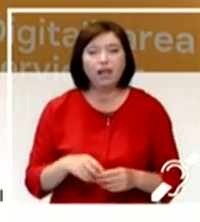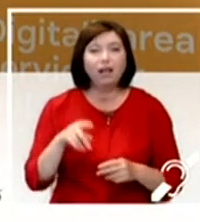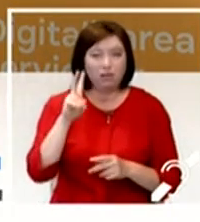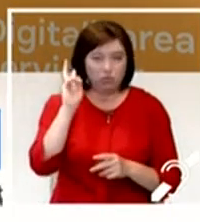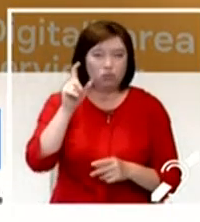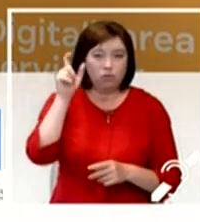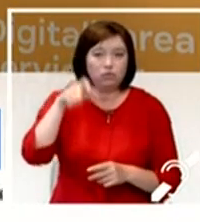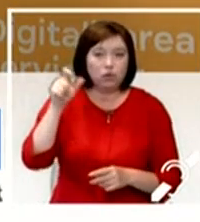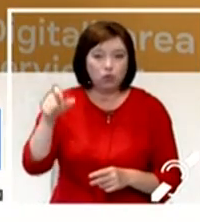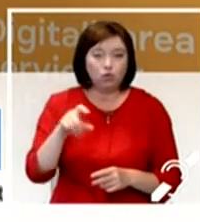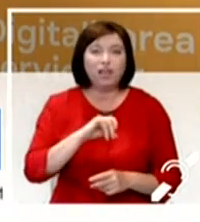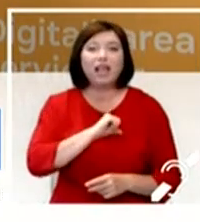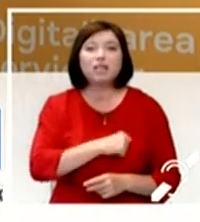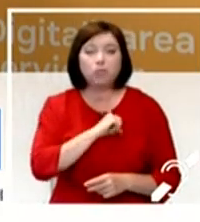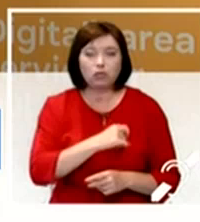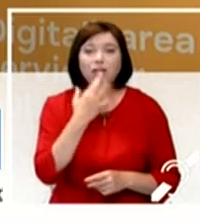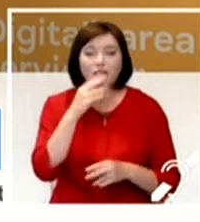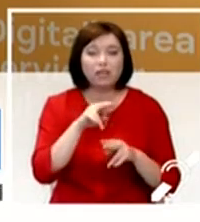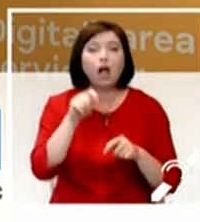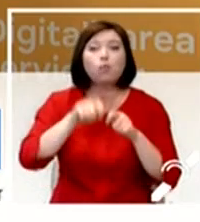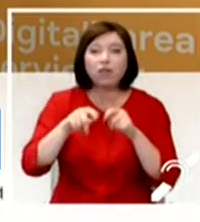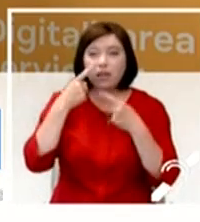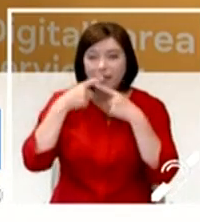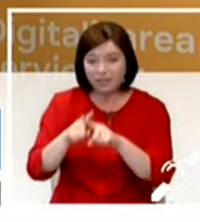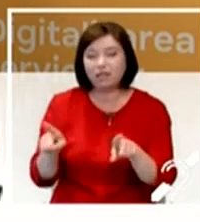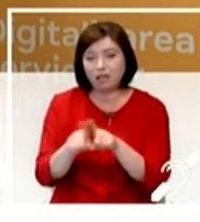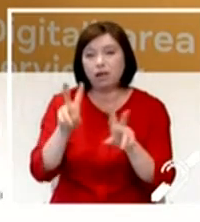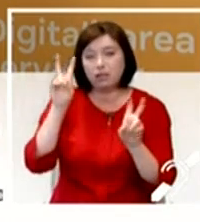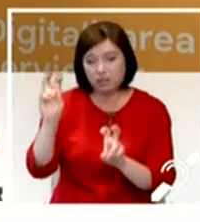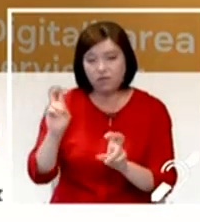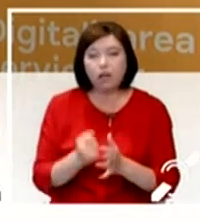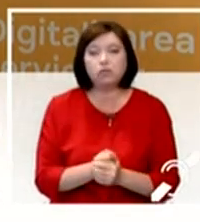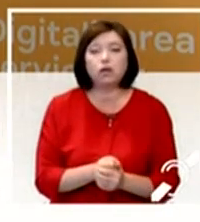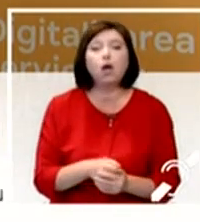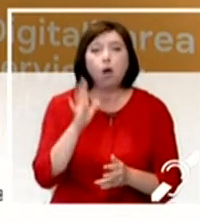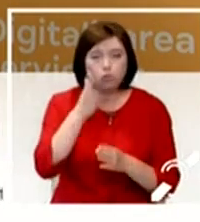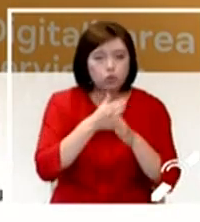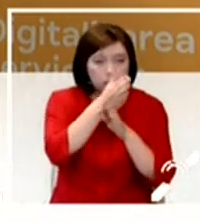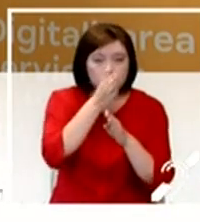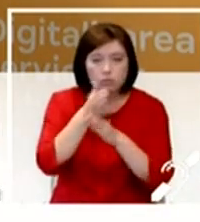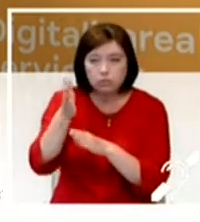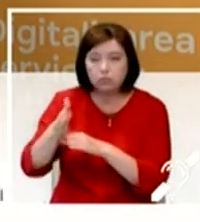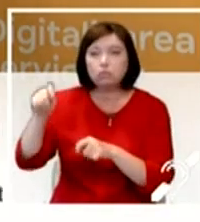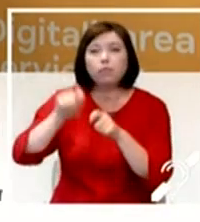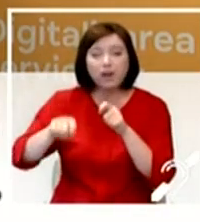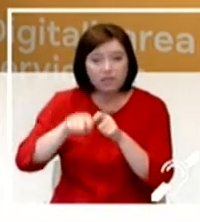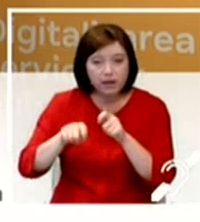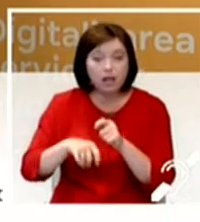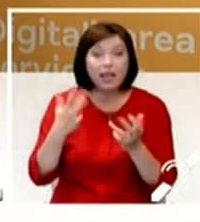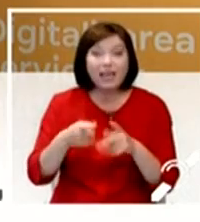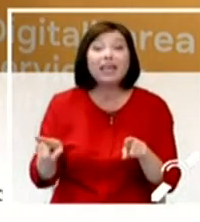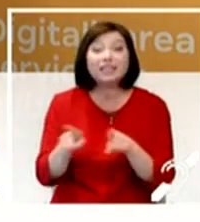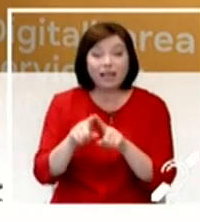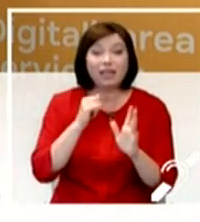Inspectorii de la Inspectoratul Național de Supraveghere Tehnică, așa se numește după reformare, vor merge, vor verifica dacă aceste